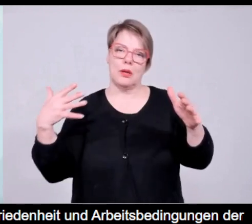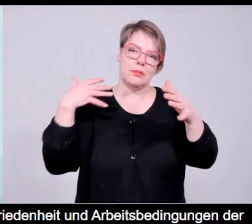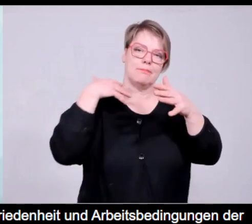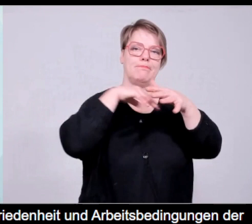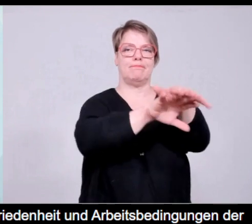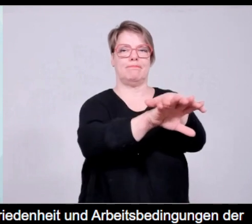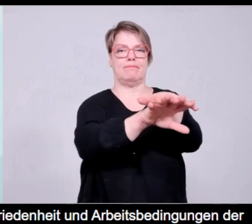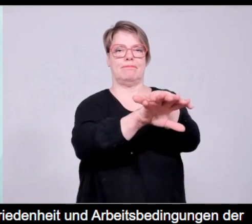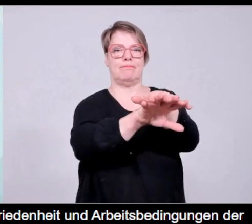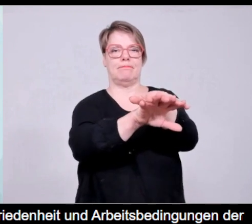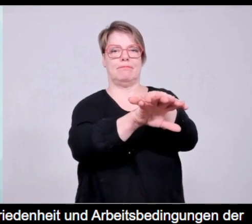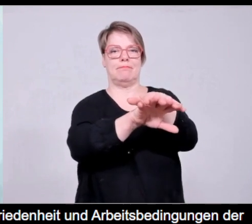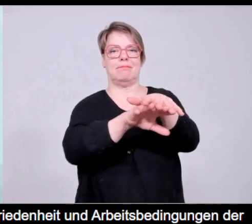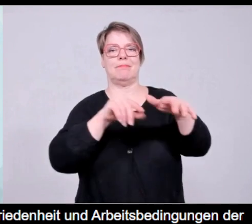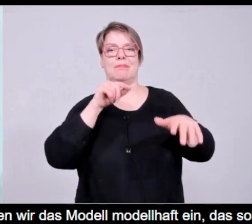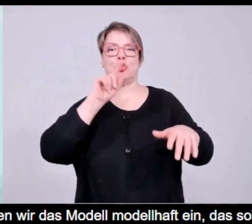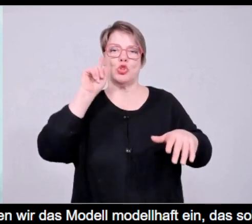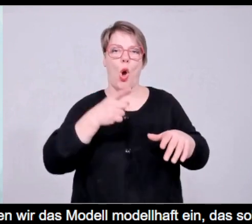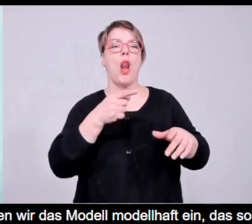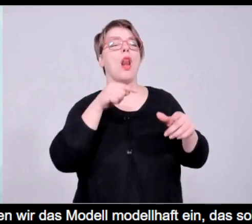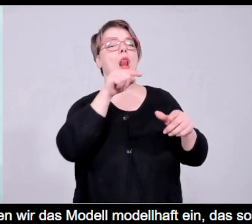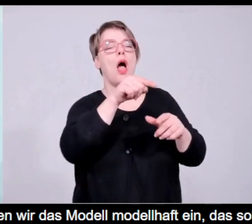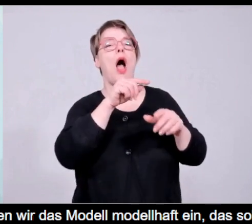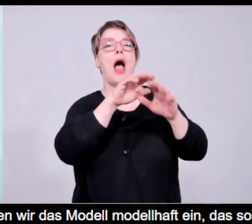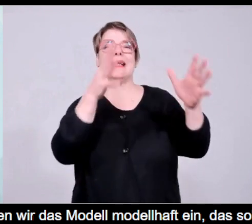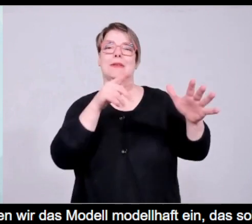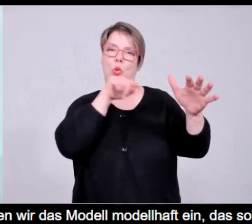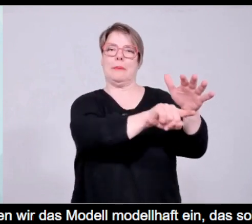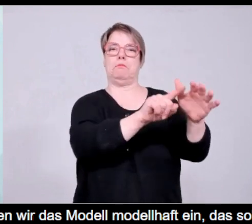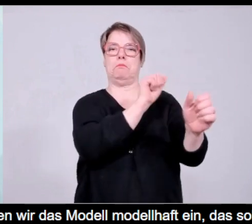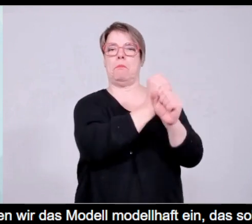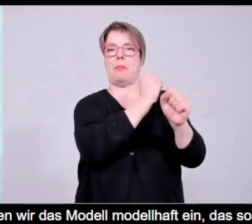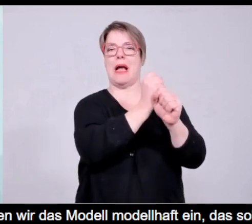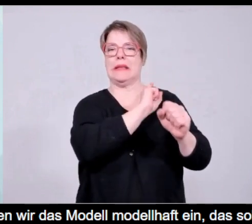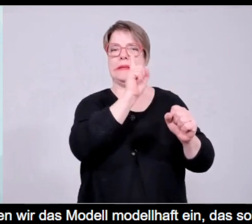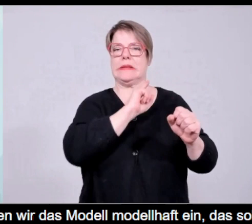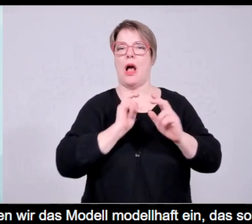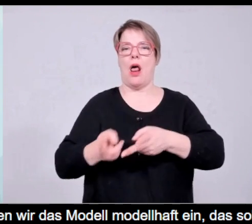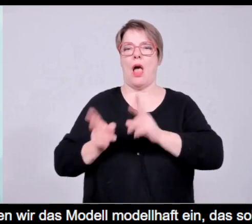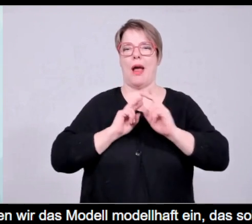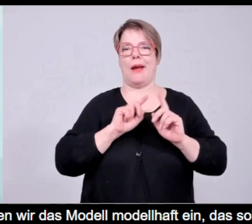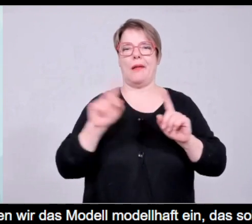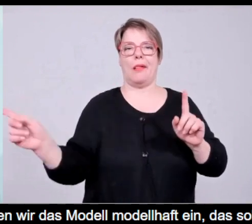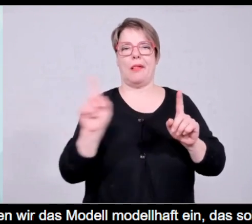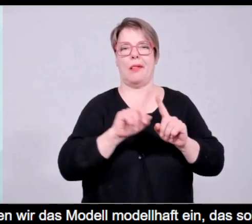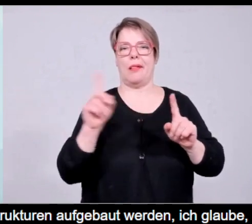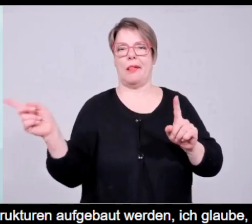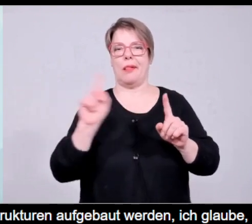eingesetzt werden können und dann natürlich auch ausgerollt werden müssen auf den ganzen Freistaat oder am besten die Bundesrepublik Deutschland.